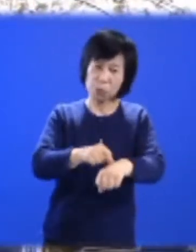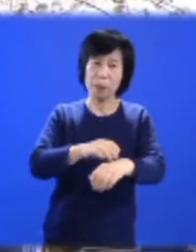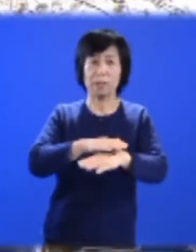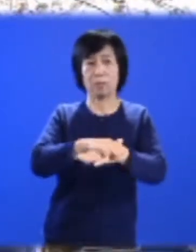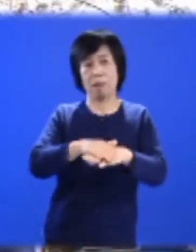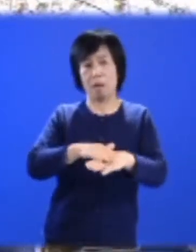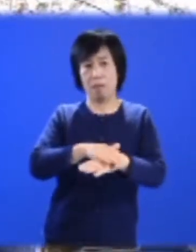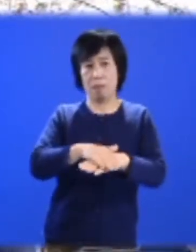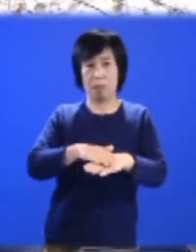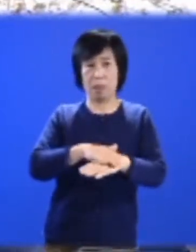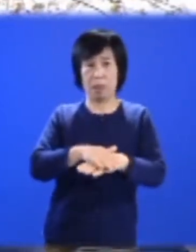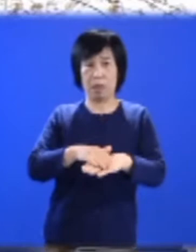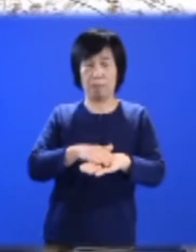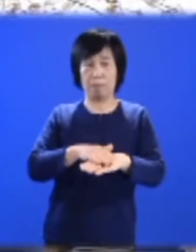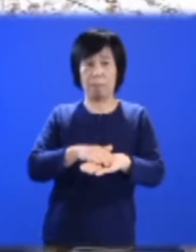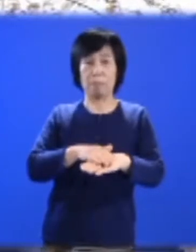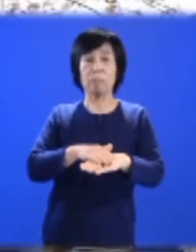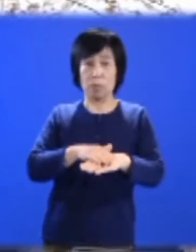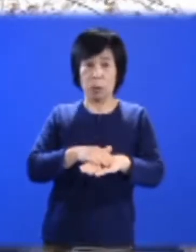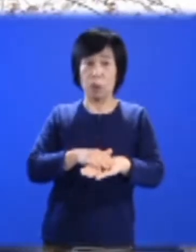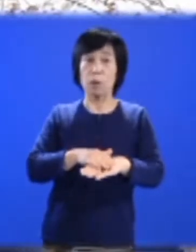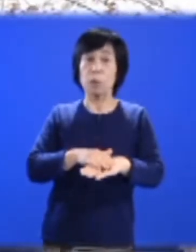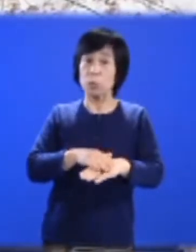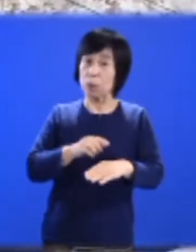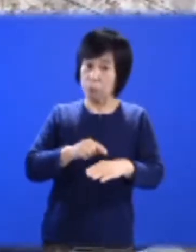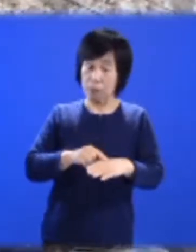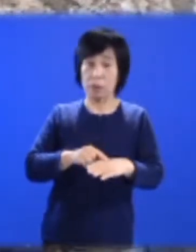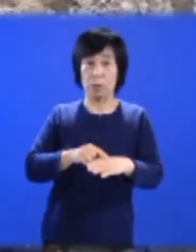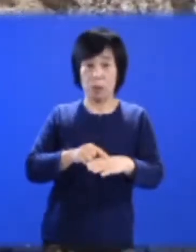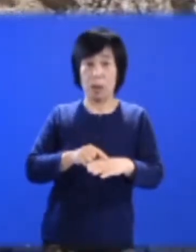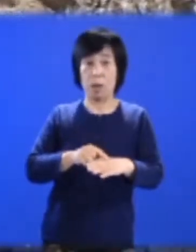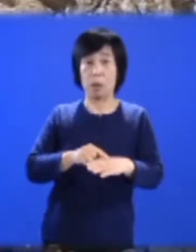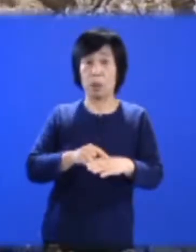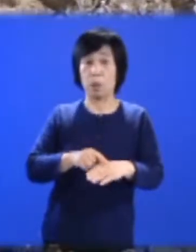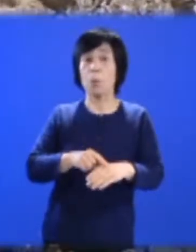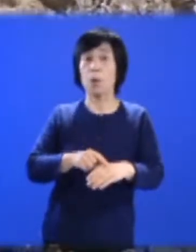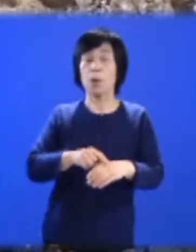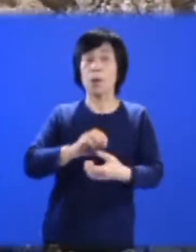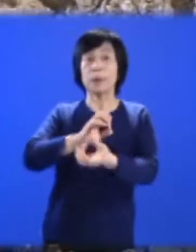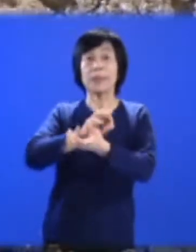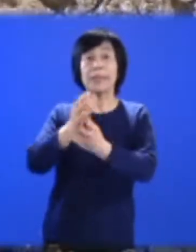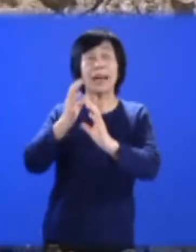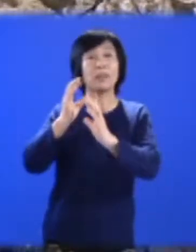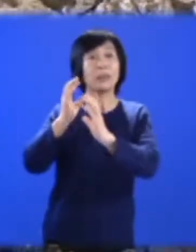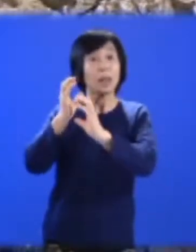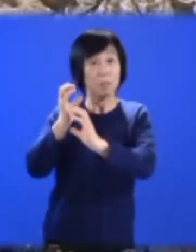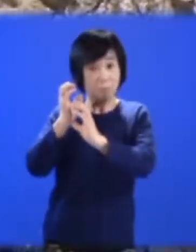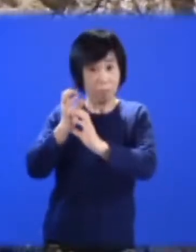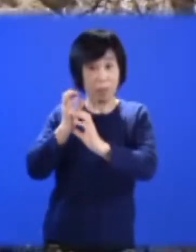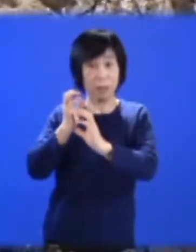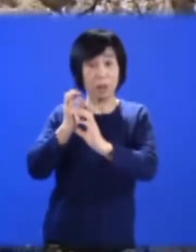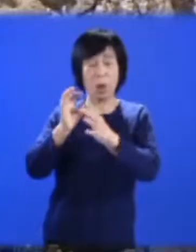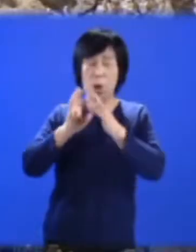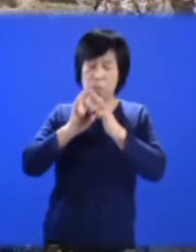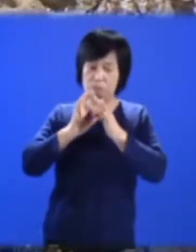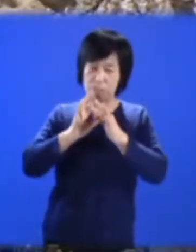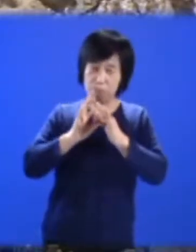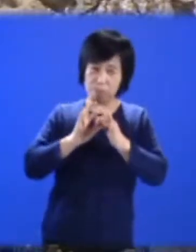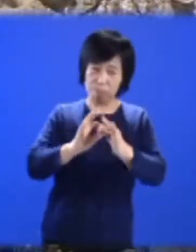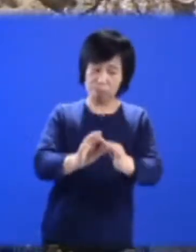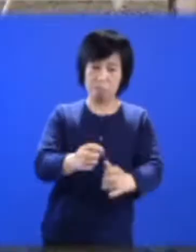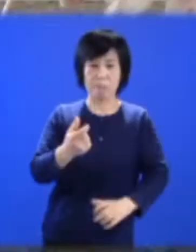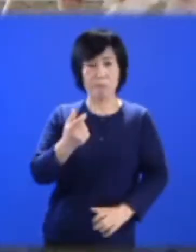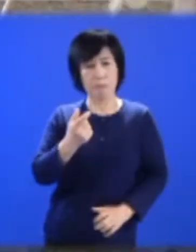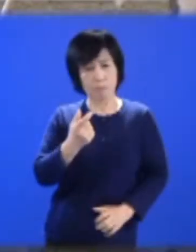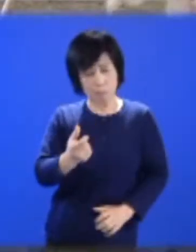田でイメージを上げるとするとまず十種の桜というのがまず第一に出てくる。それぐらいまあ、大事なものなんですね。